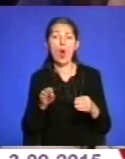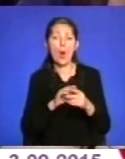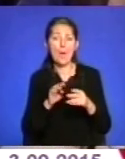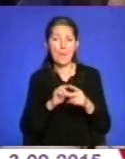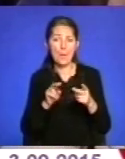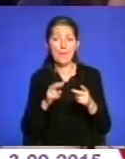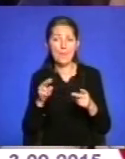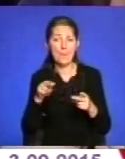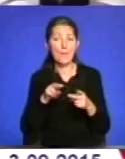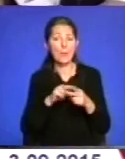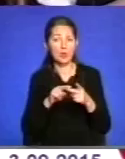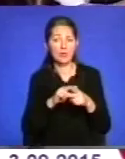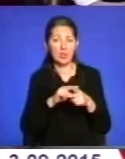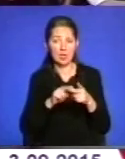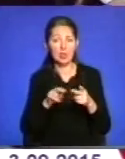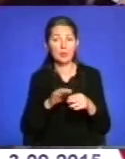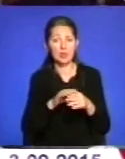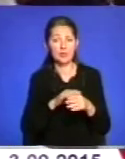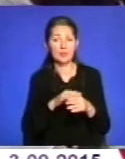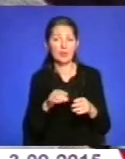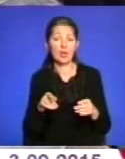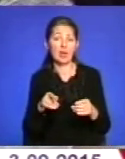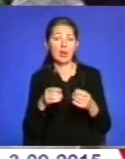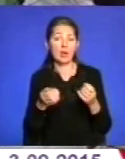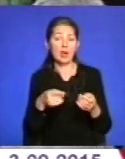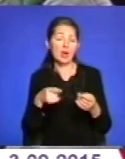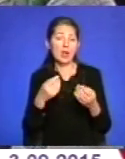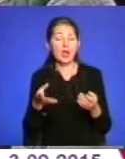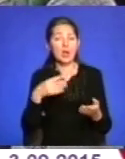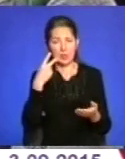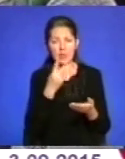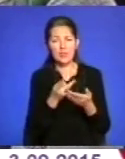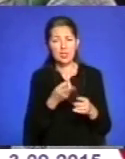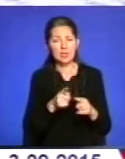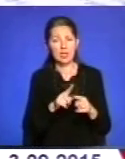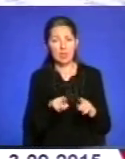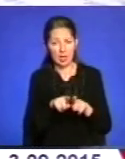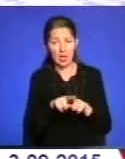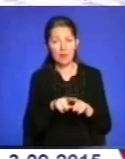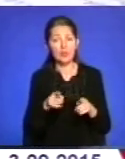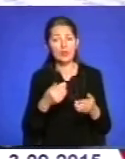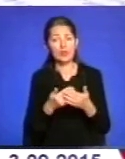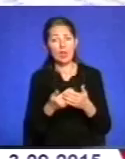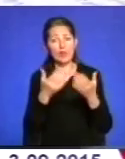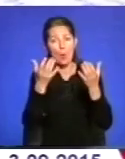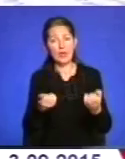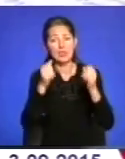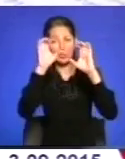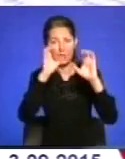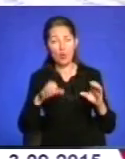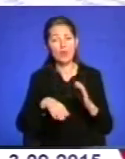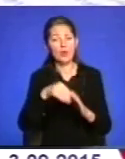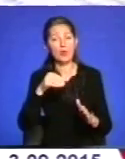чернігівську практику на всю Україну і, зокрема, на Тернопіль не хочеться. Але, зважаючи на те, що недавно прийнятому законі про вибори мало